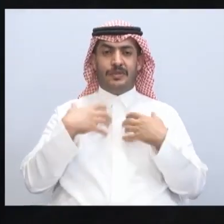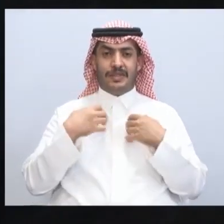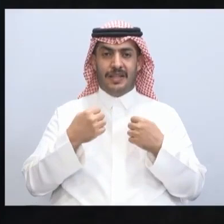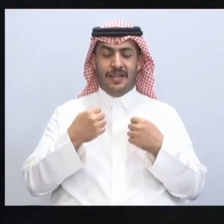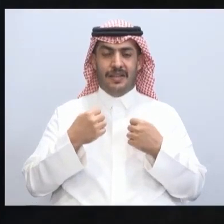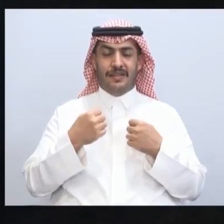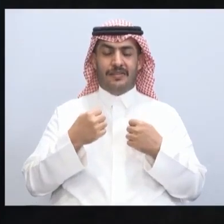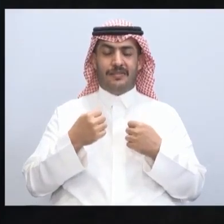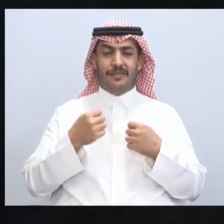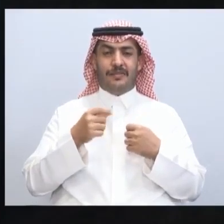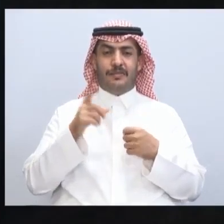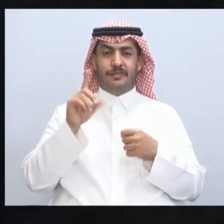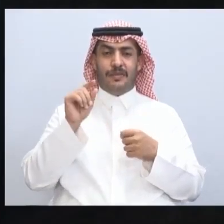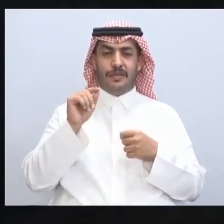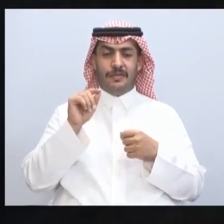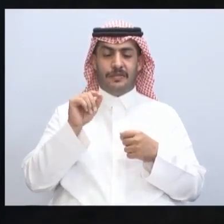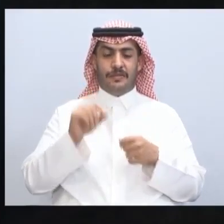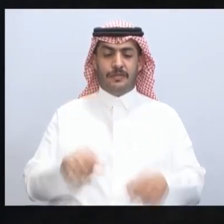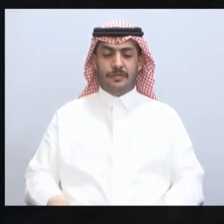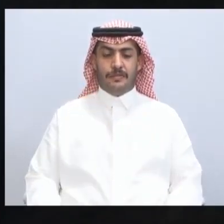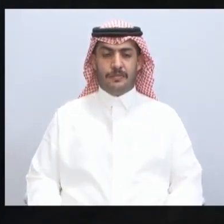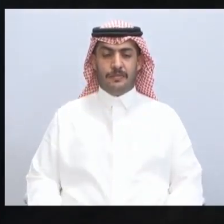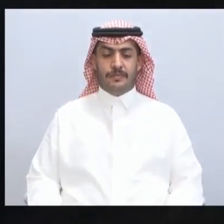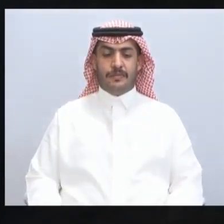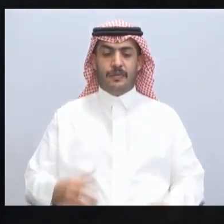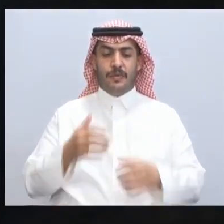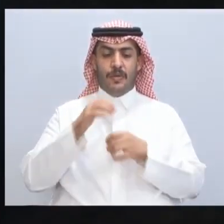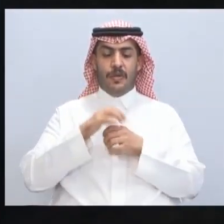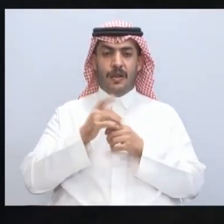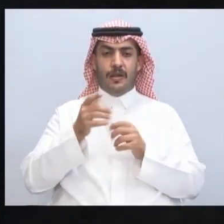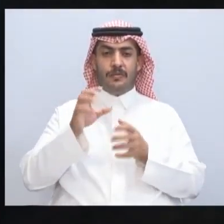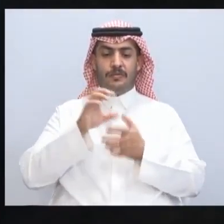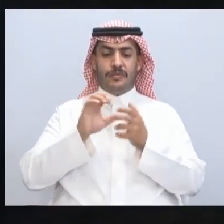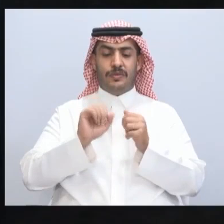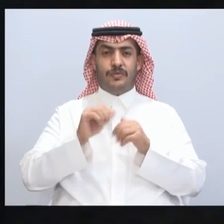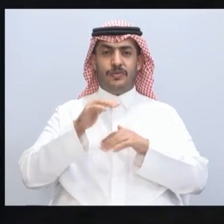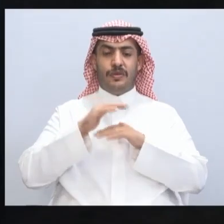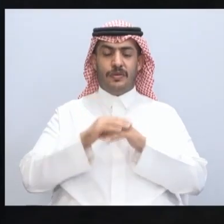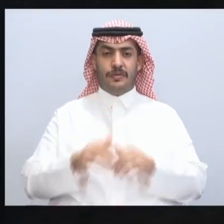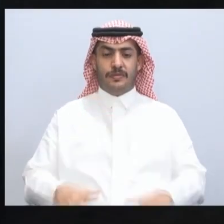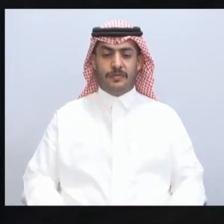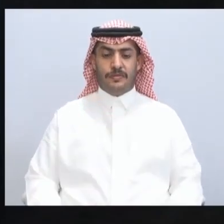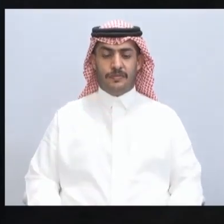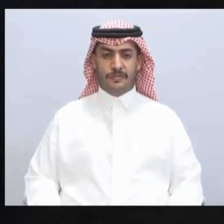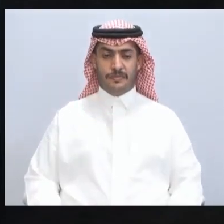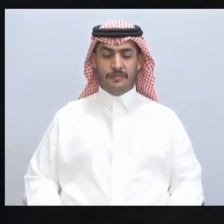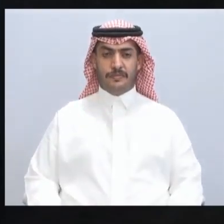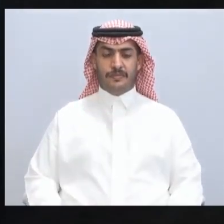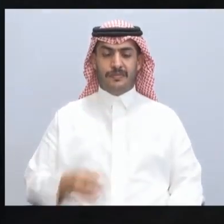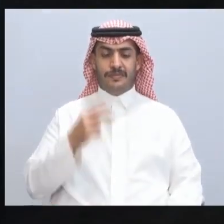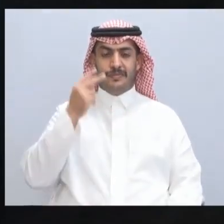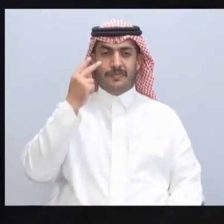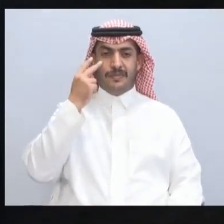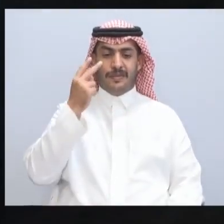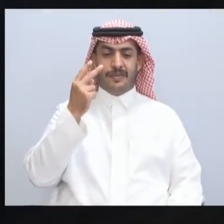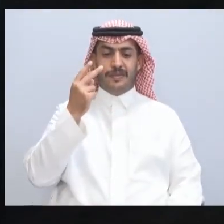صحيه بارك الله فيكم مبدعين وضغوط او مشكلات سلوكيه نشاهد سويا من